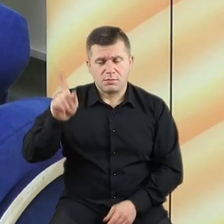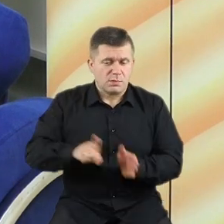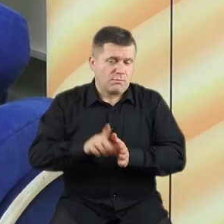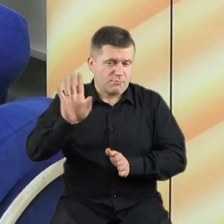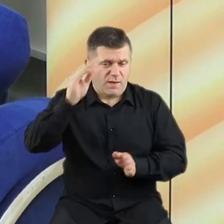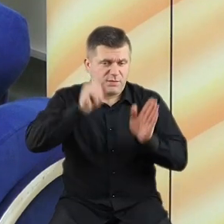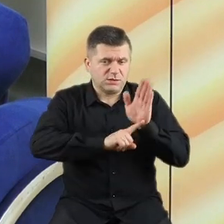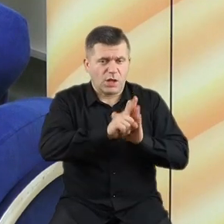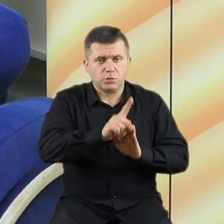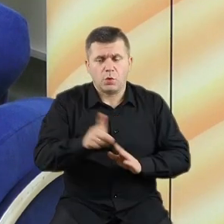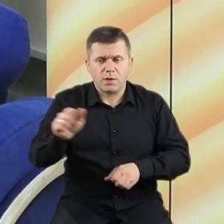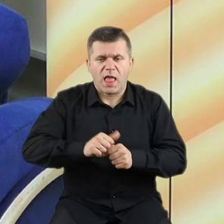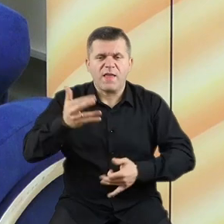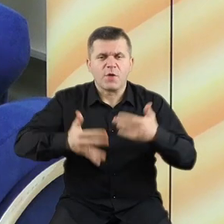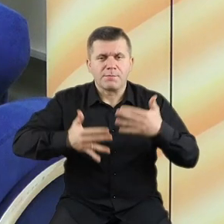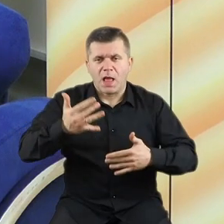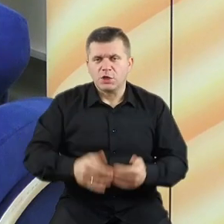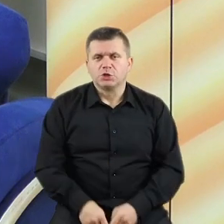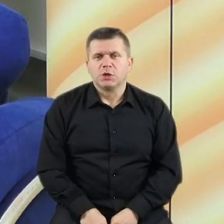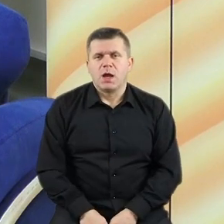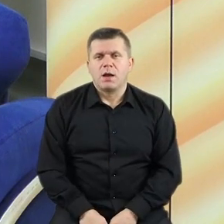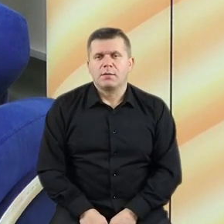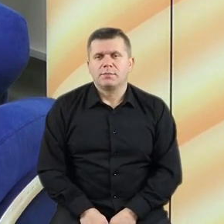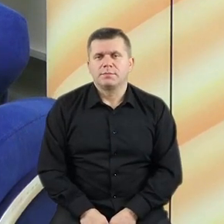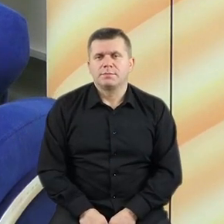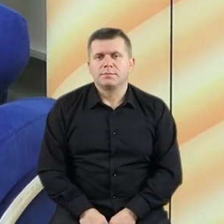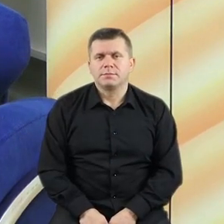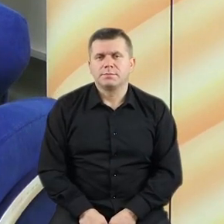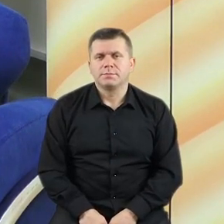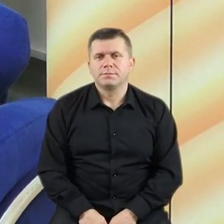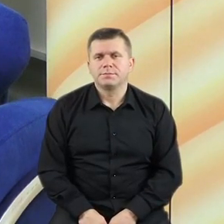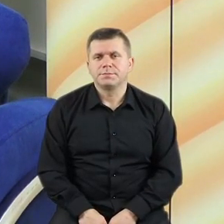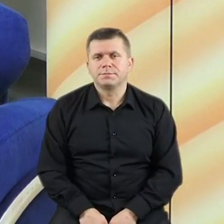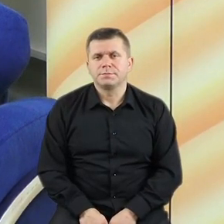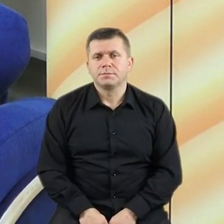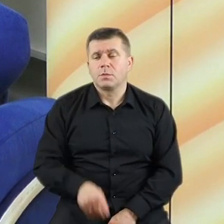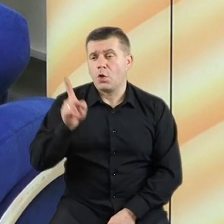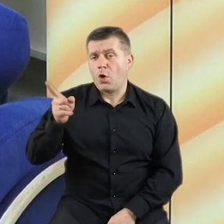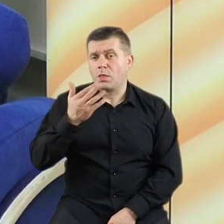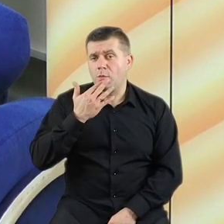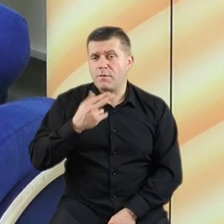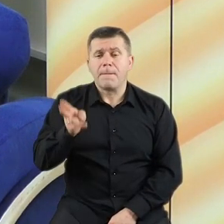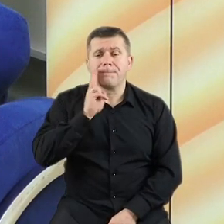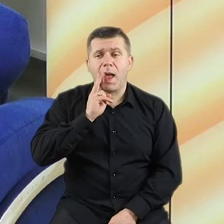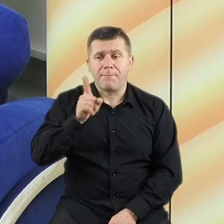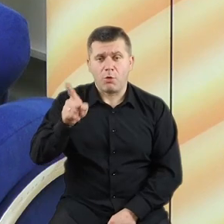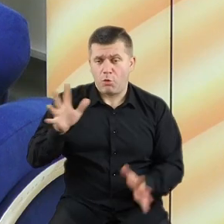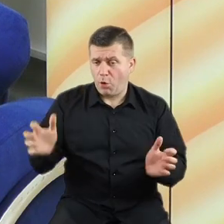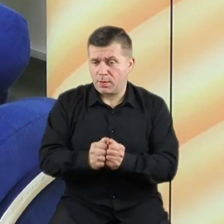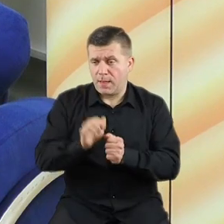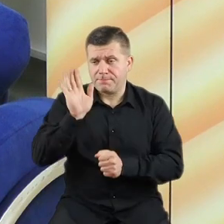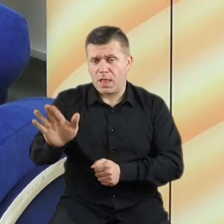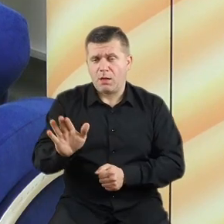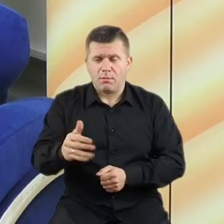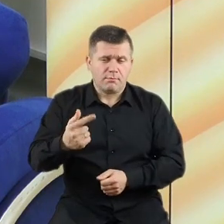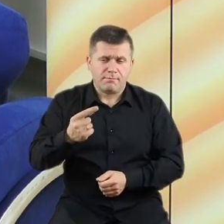wykształcona, bo przecież ona jest informatyczką, matematyczką bodajże, to ona mówi, że mama, jak ją odnalazła, jak ona